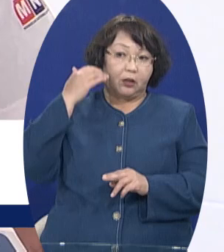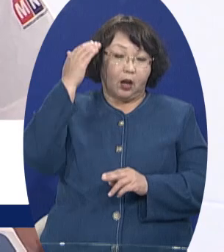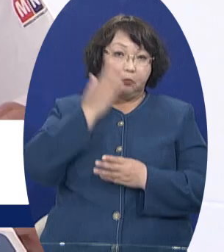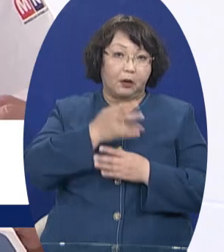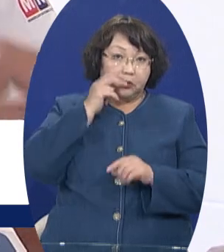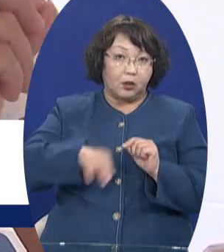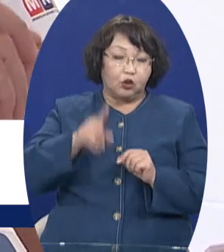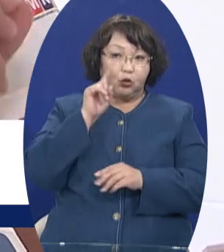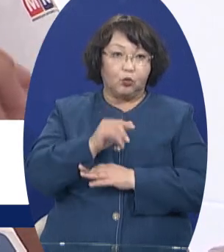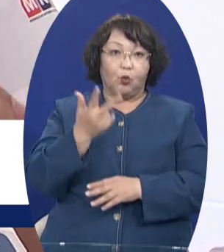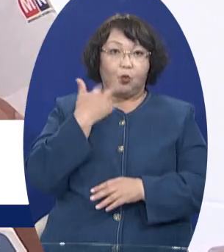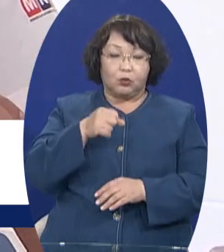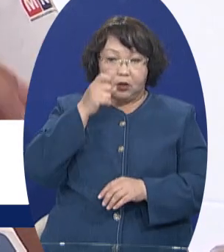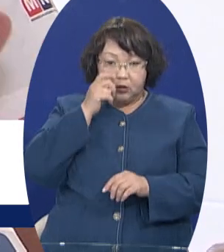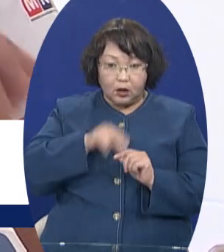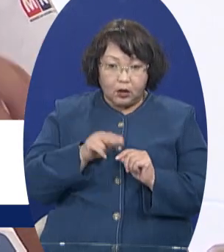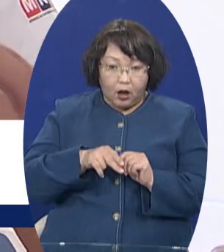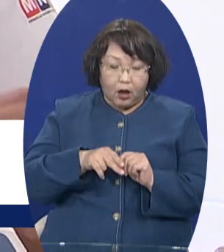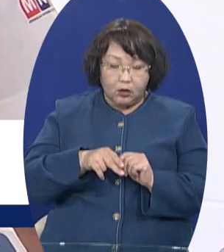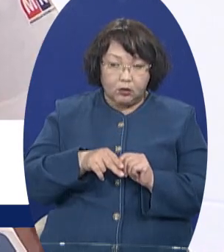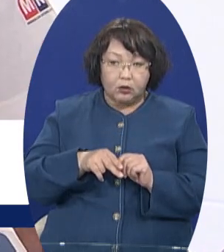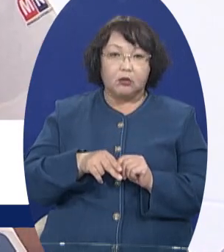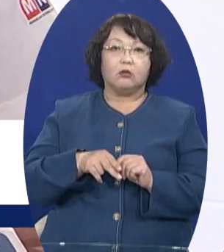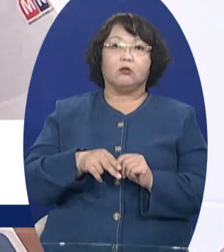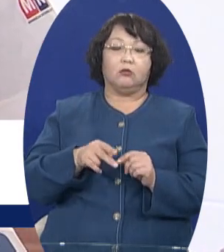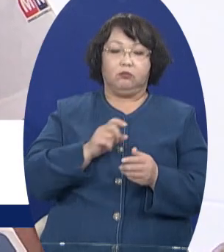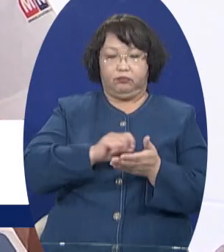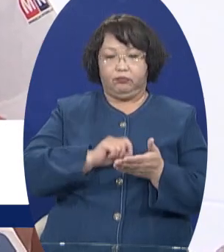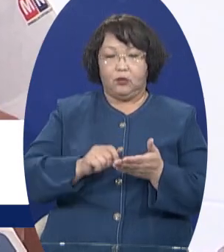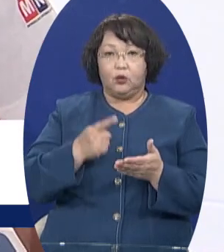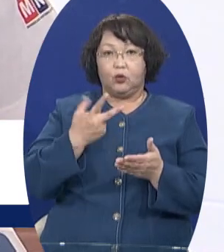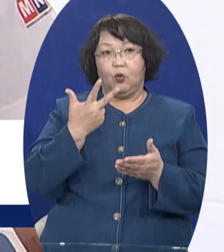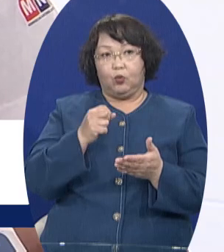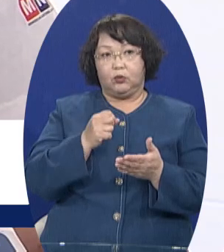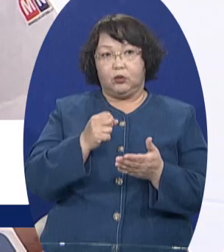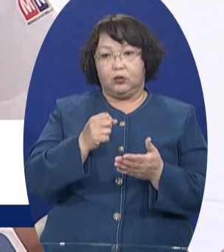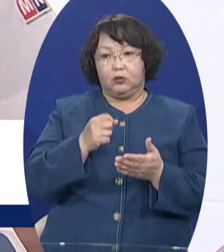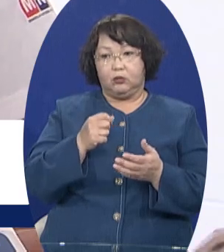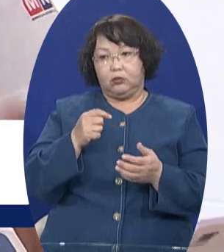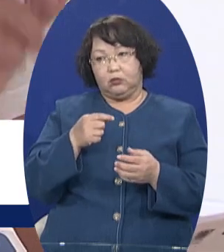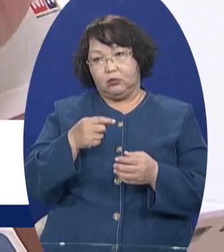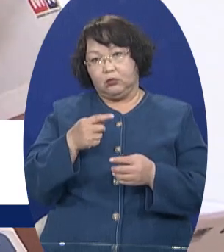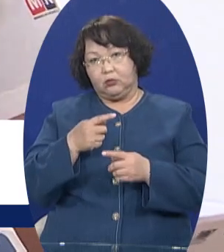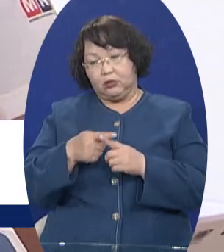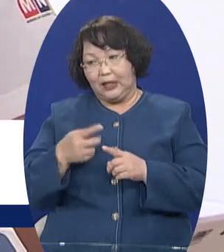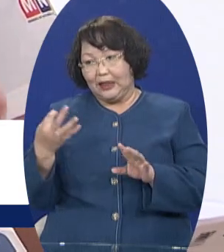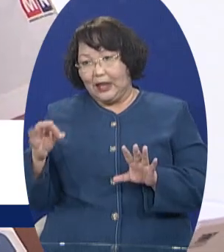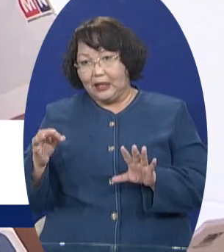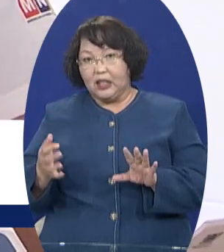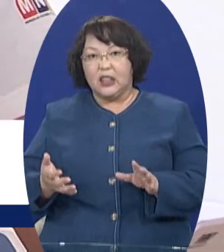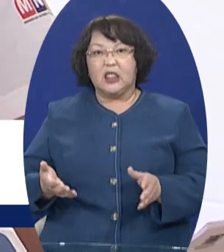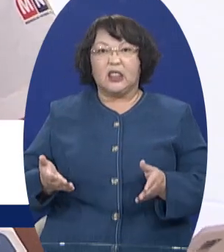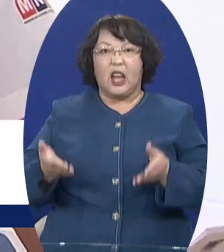удаа үзээд тэргээ тэмдэглэчих. Хэрвээ 130-80-аас их байгаад ивэл даралт чи ихсдэг болж байна гэсэн үг. Тэгээд ингээд 7